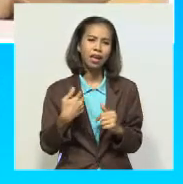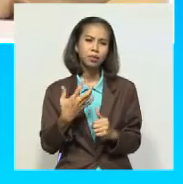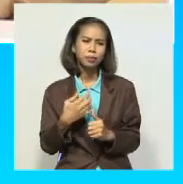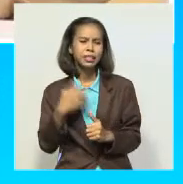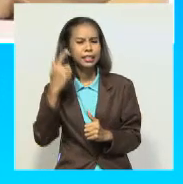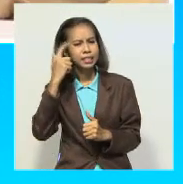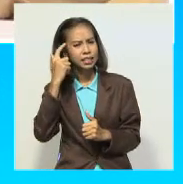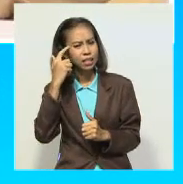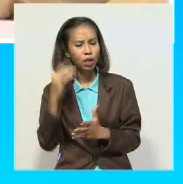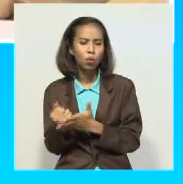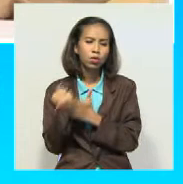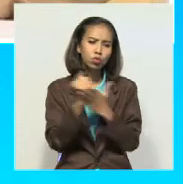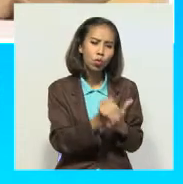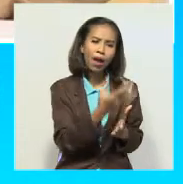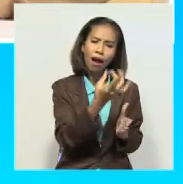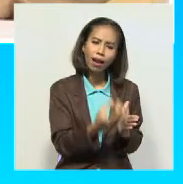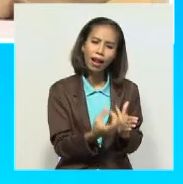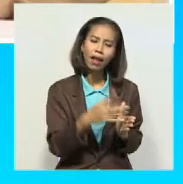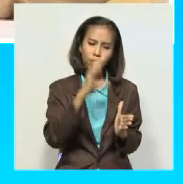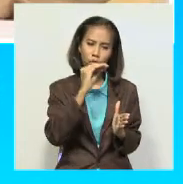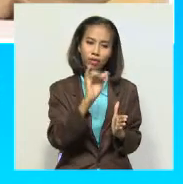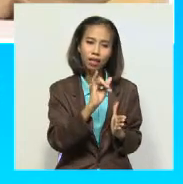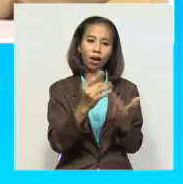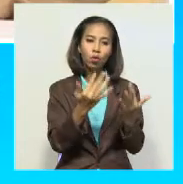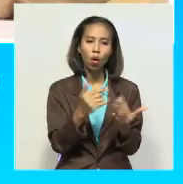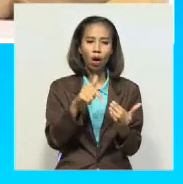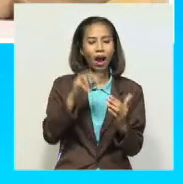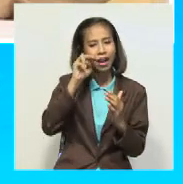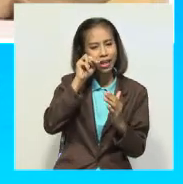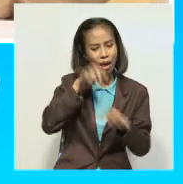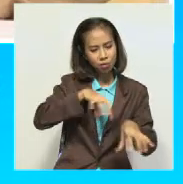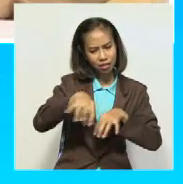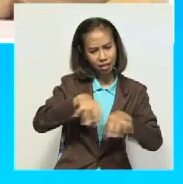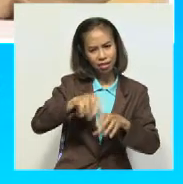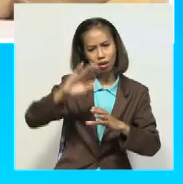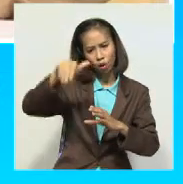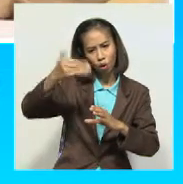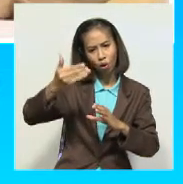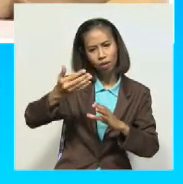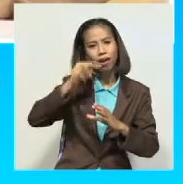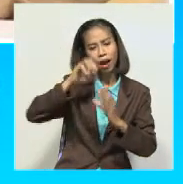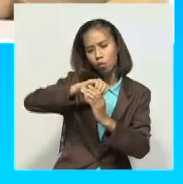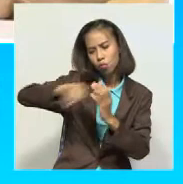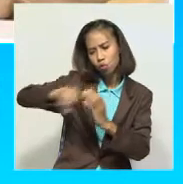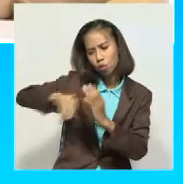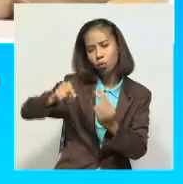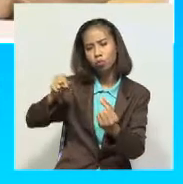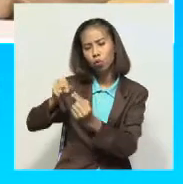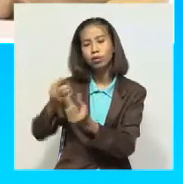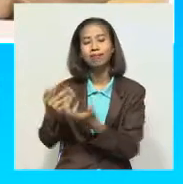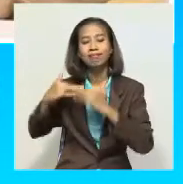ถามว่าอยู่ในขั้นตอนตอนนี้ขอให้เอาน้ำผ่านตัวเมืองลงทะเลไปให้ได้เร็วที่สุดแล้วก็มีผลกระทบน้อยที่สุดก่อ